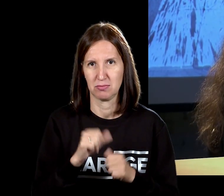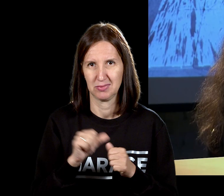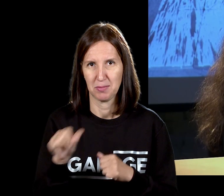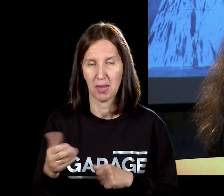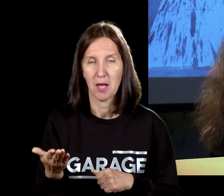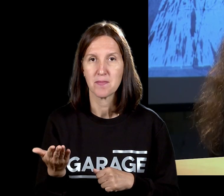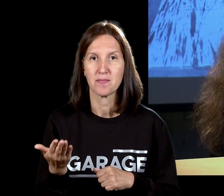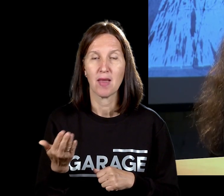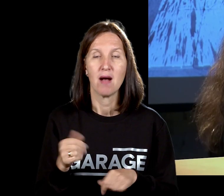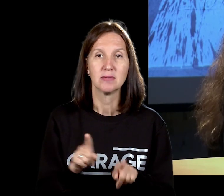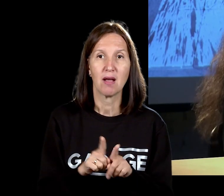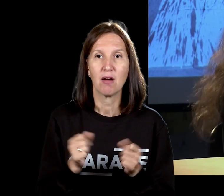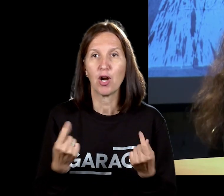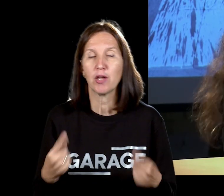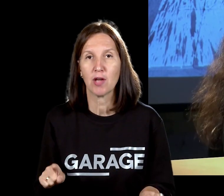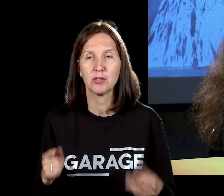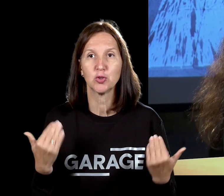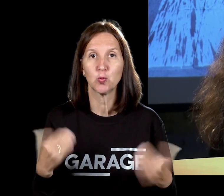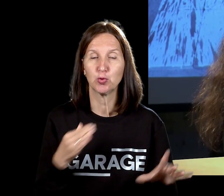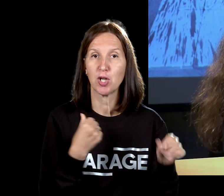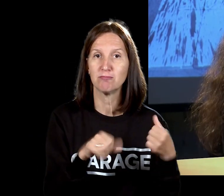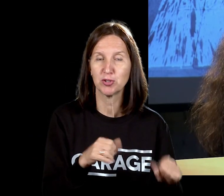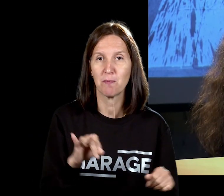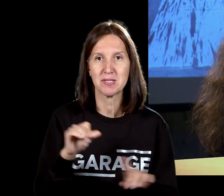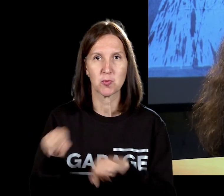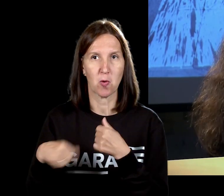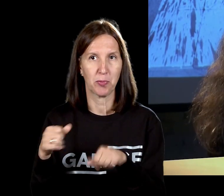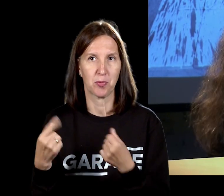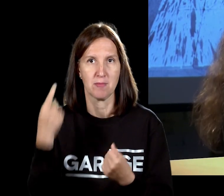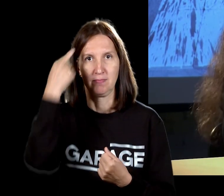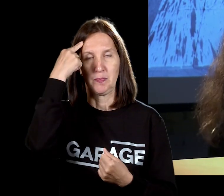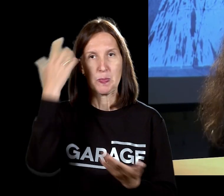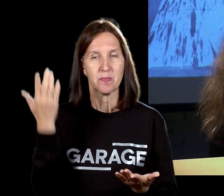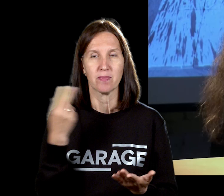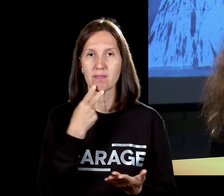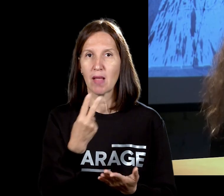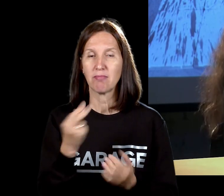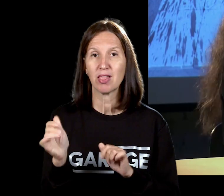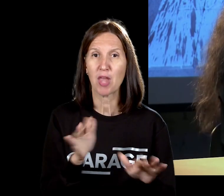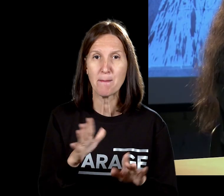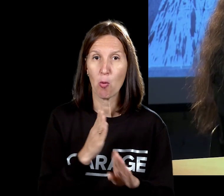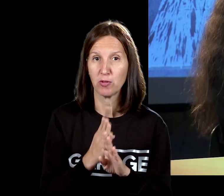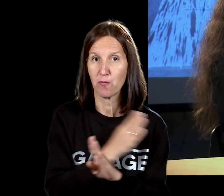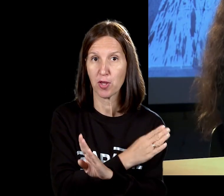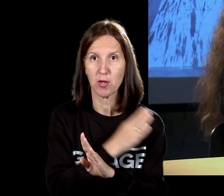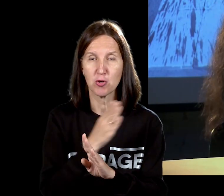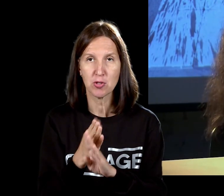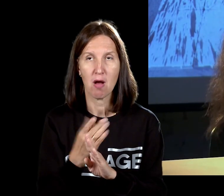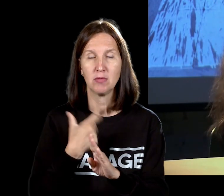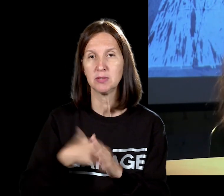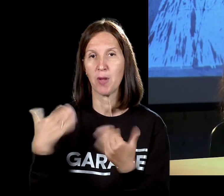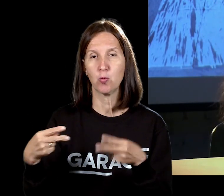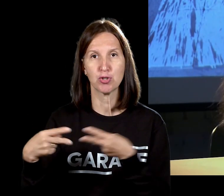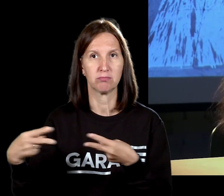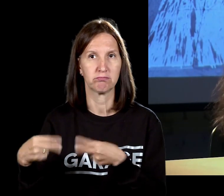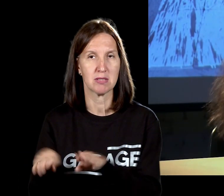когда так или иначе и живописи, и скульптуре неподвижно с самого начала приходится себя сопоставлять с этими